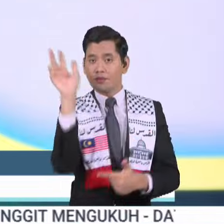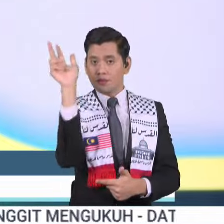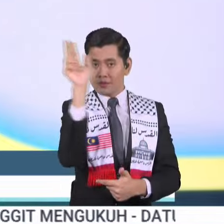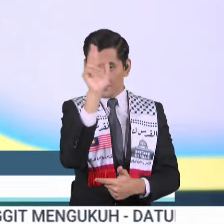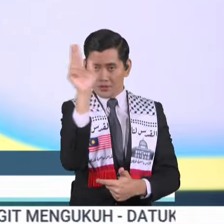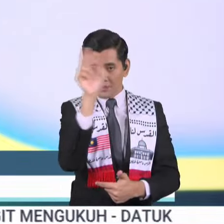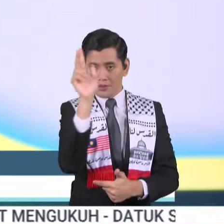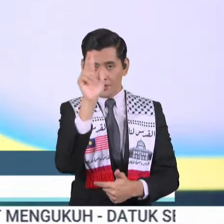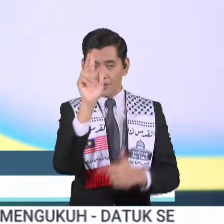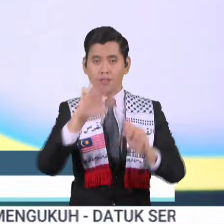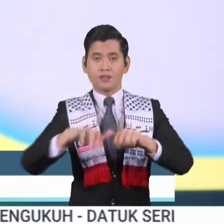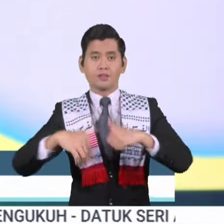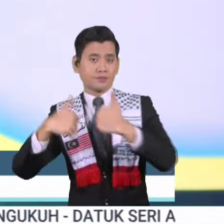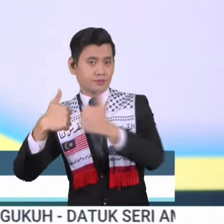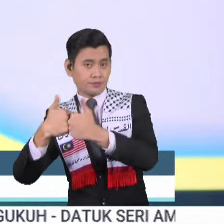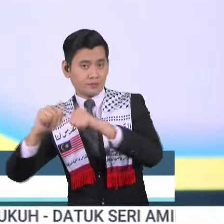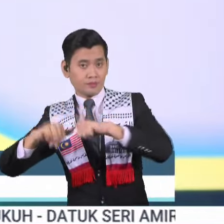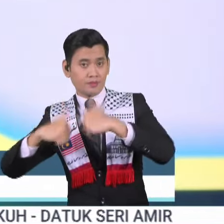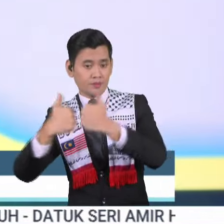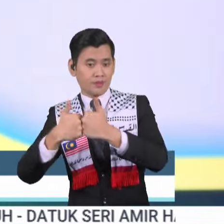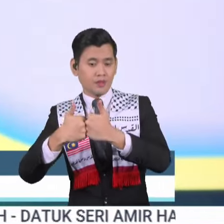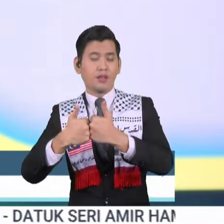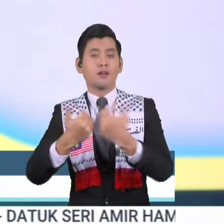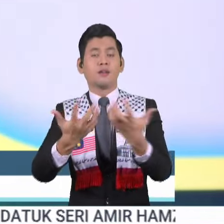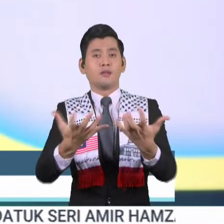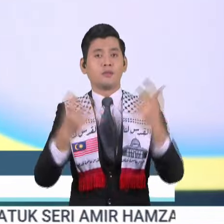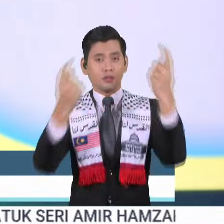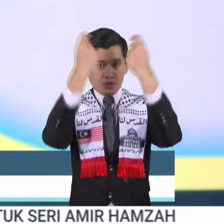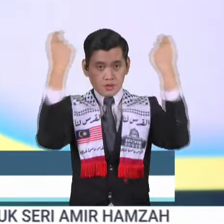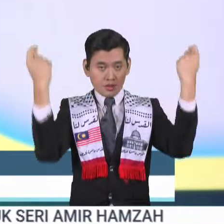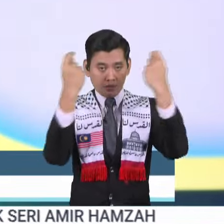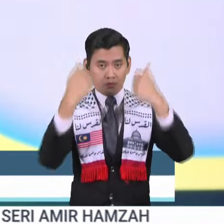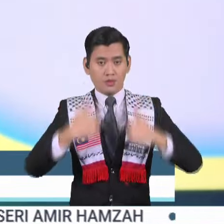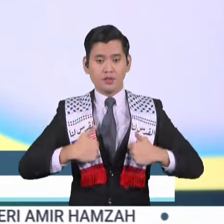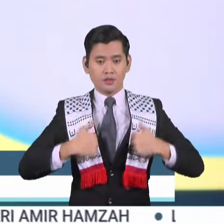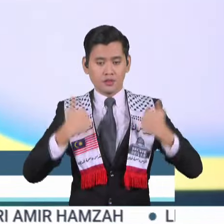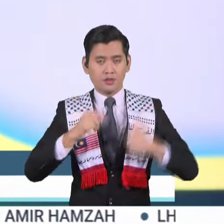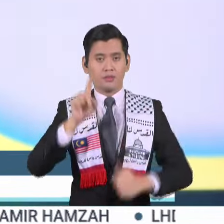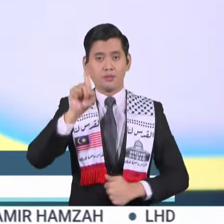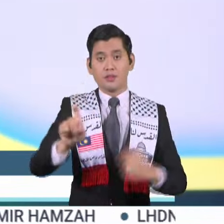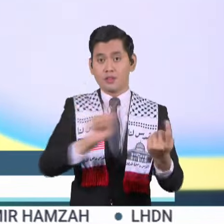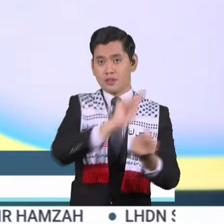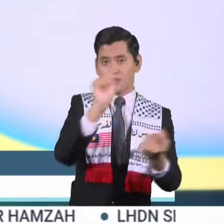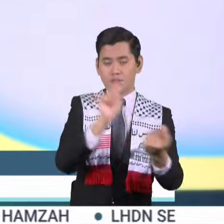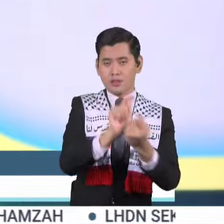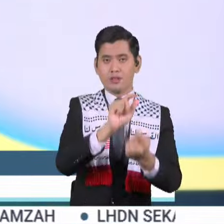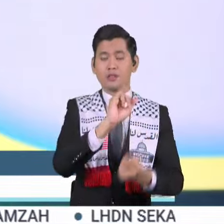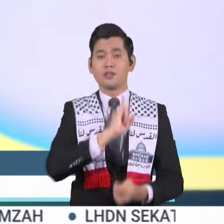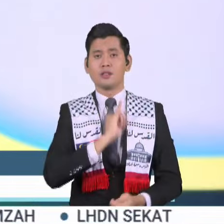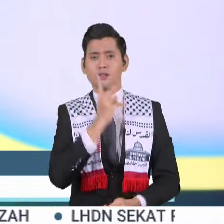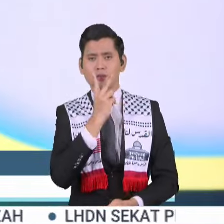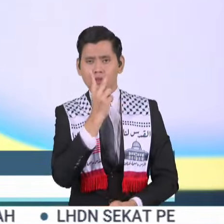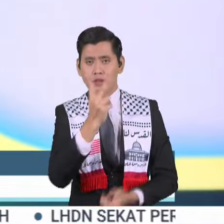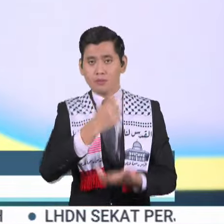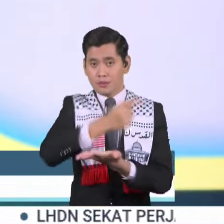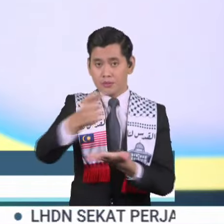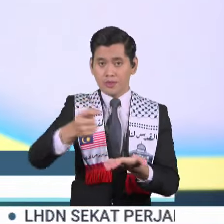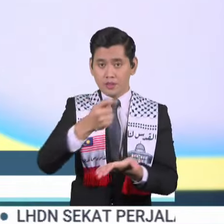mula Sabah. Tapi saya nak pastikan perbendaharaan dan syarikat-syarikat kerajaan, tunjuklah